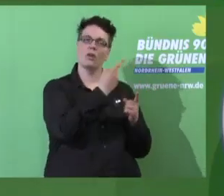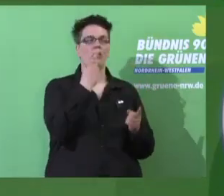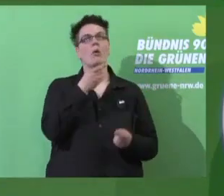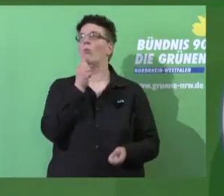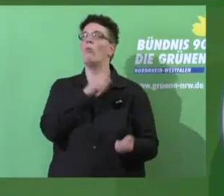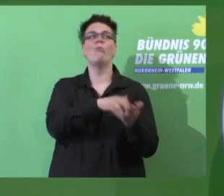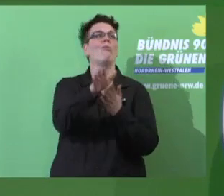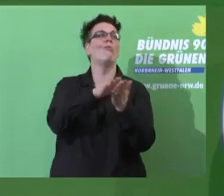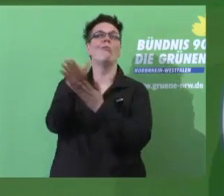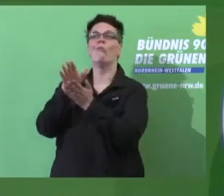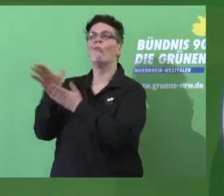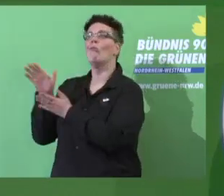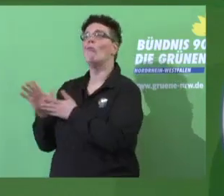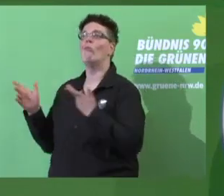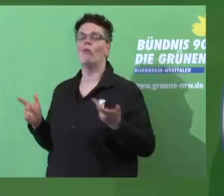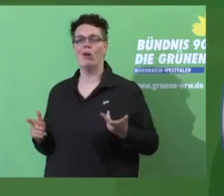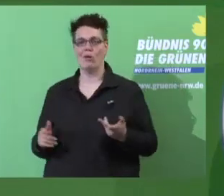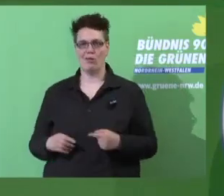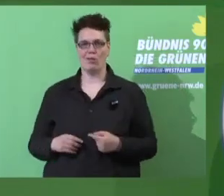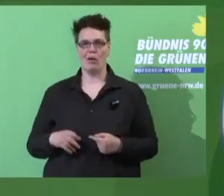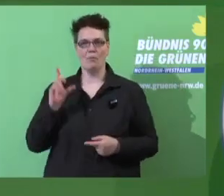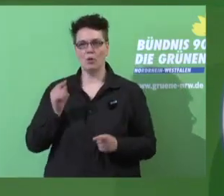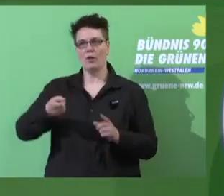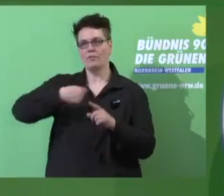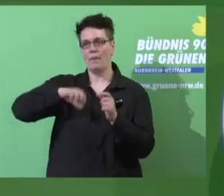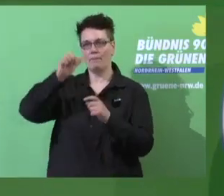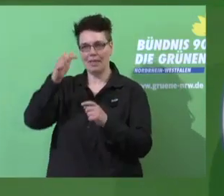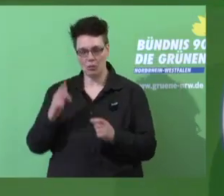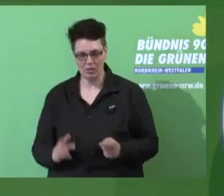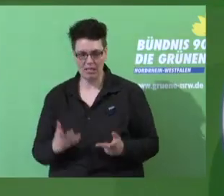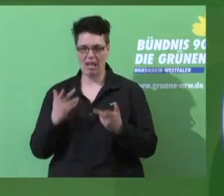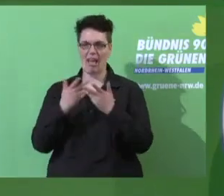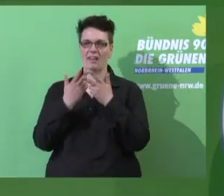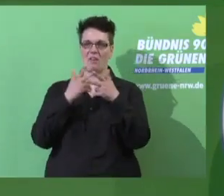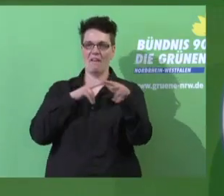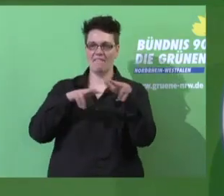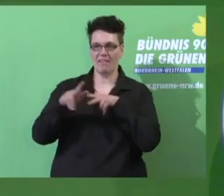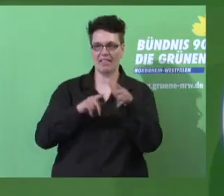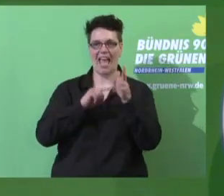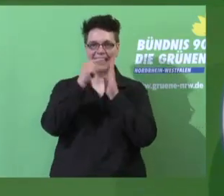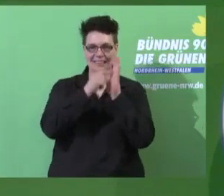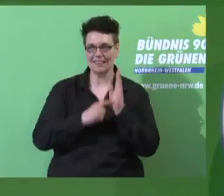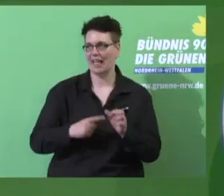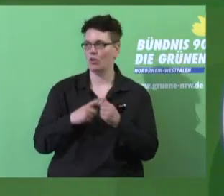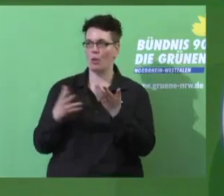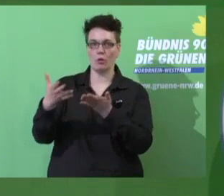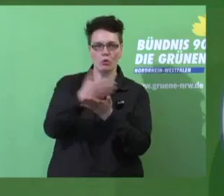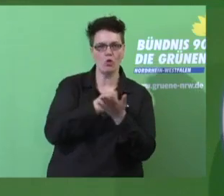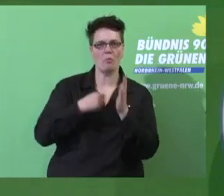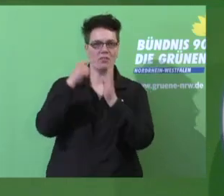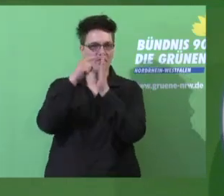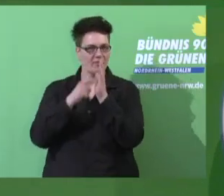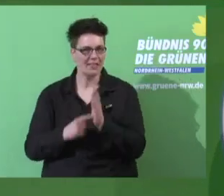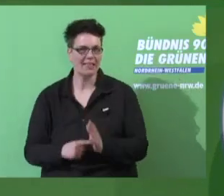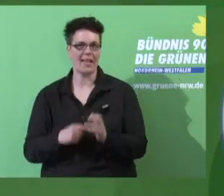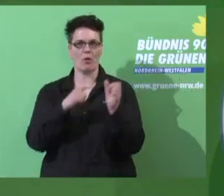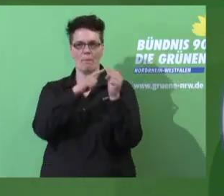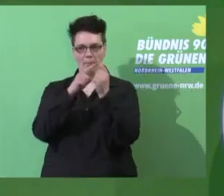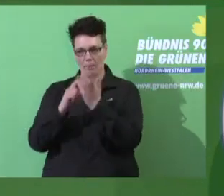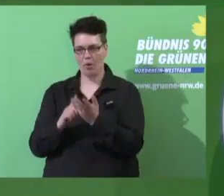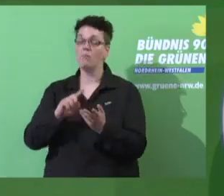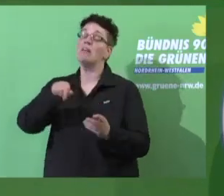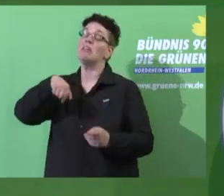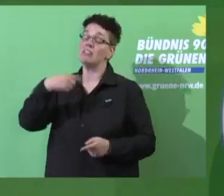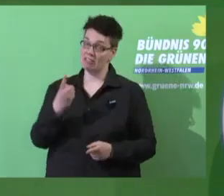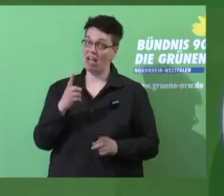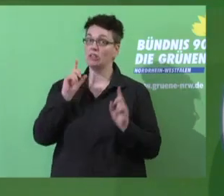nach ökologischen, nach verkehrlichen, nach ökonomischen Kriterien gesetzt werden, wird NRW eins der Bundesländer sein, das